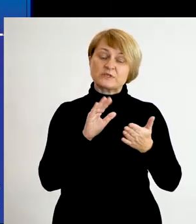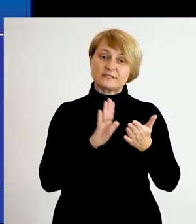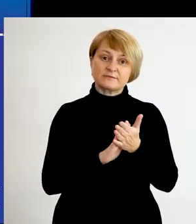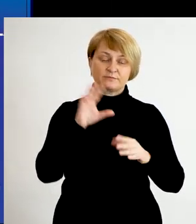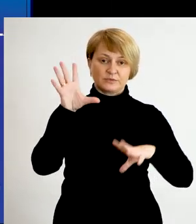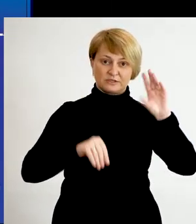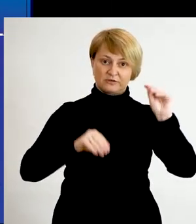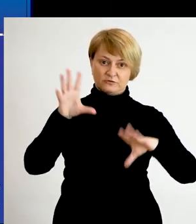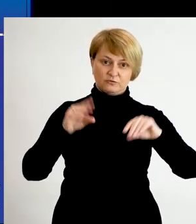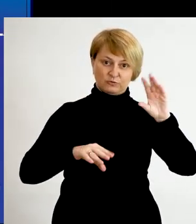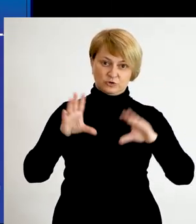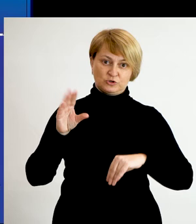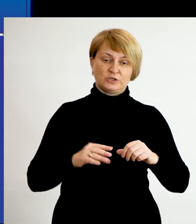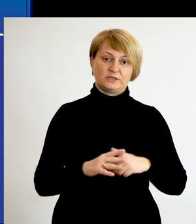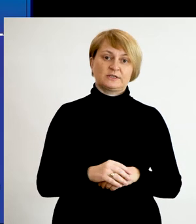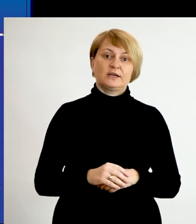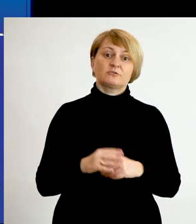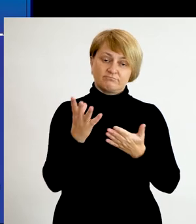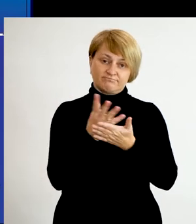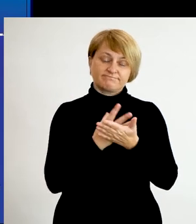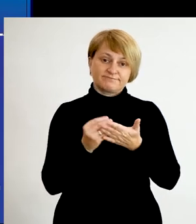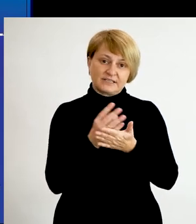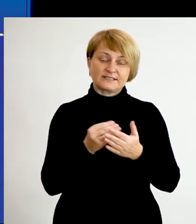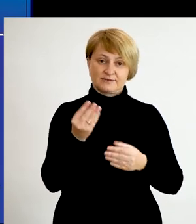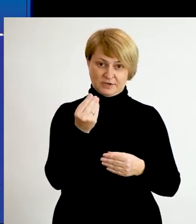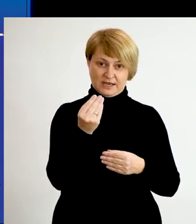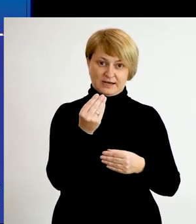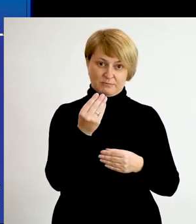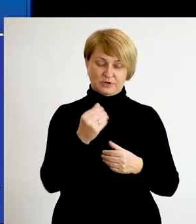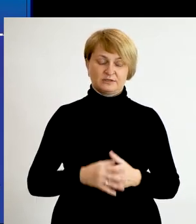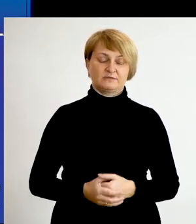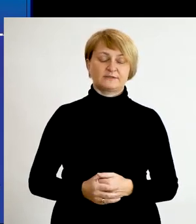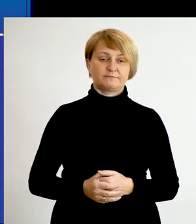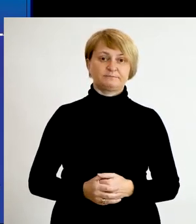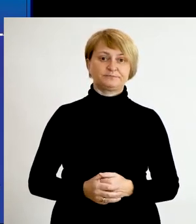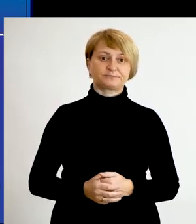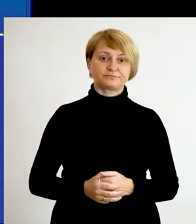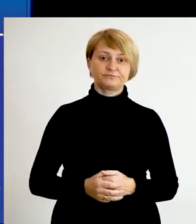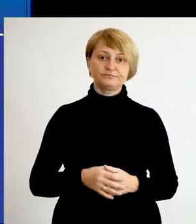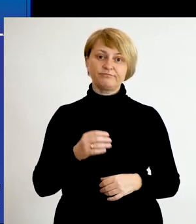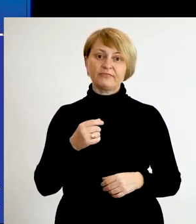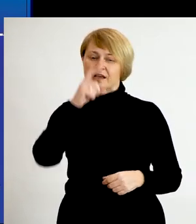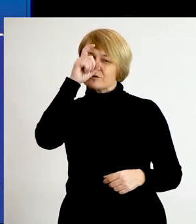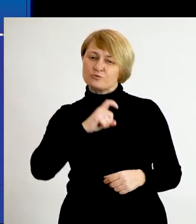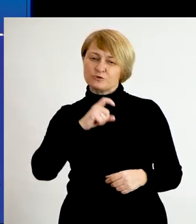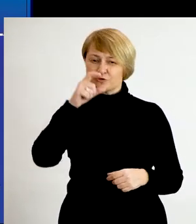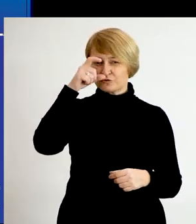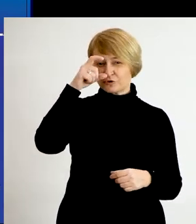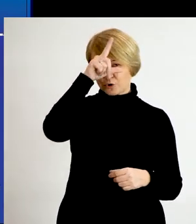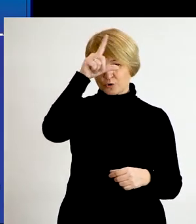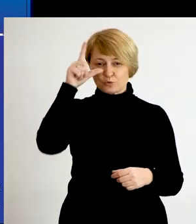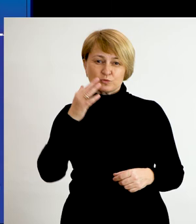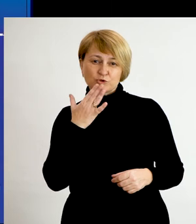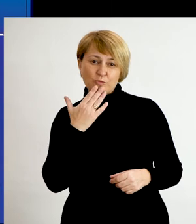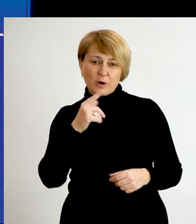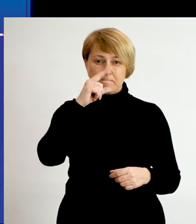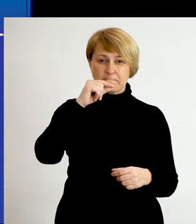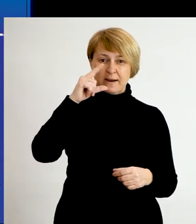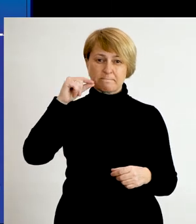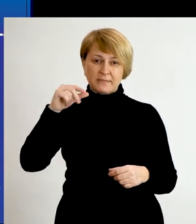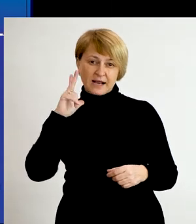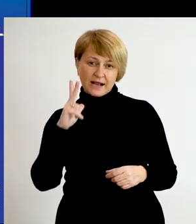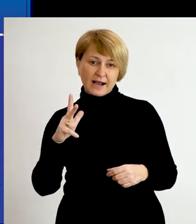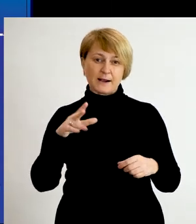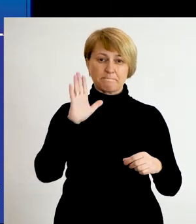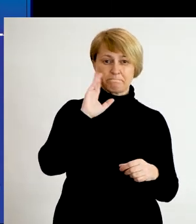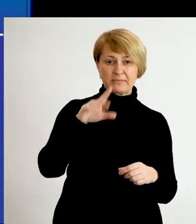Natomiast musimy go zapisać w budżecie i to również zabiera już i tak mniejsze pieniądze, które mamy. Oczywiście złośliwcy mówią, że z tymi